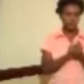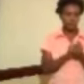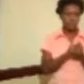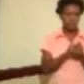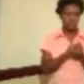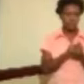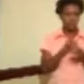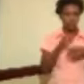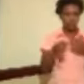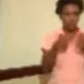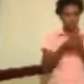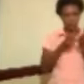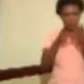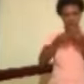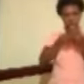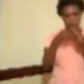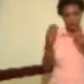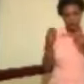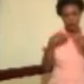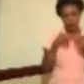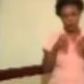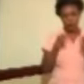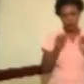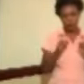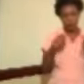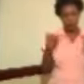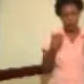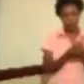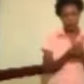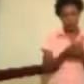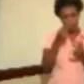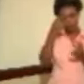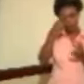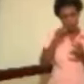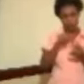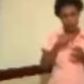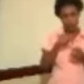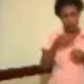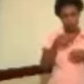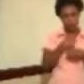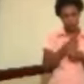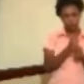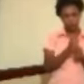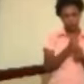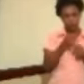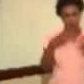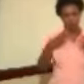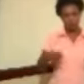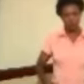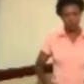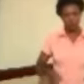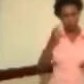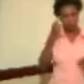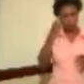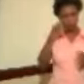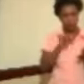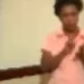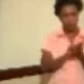que plan qu'on gagne capable de contrarier. En ce qui concerne la refondation physique, on est capable de dire que